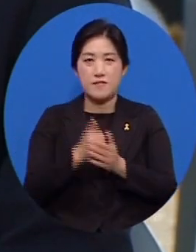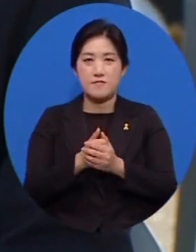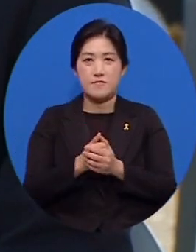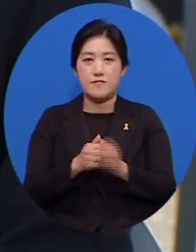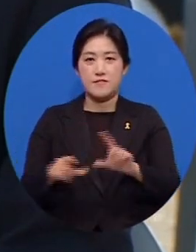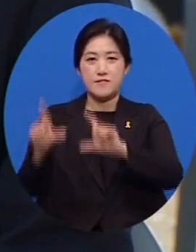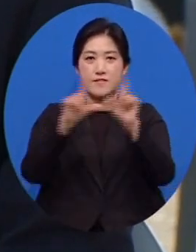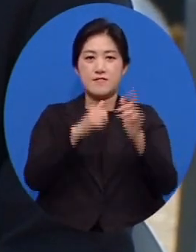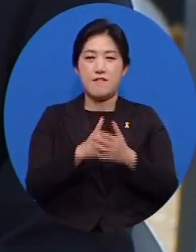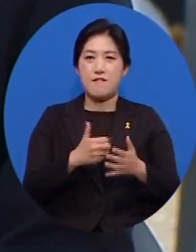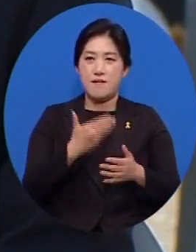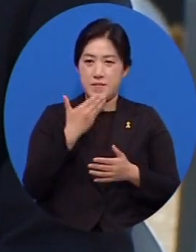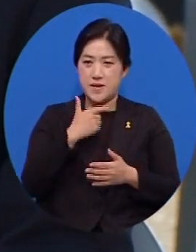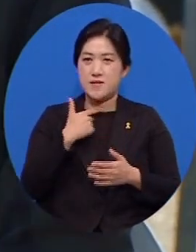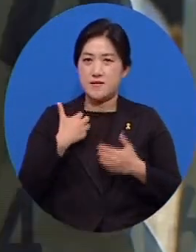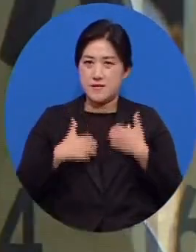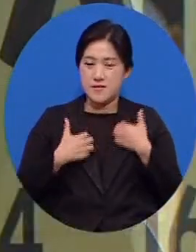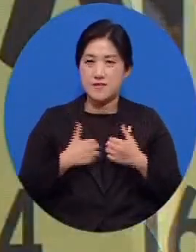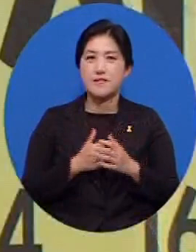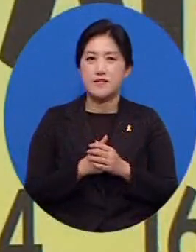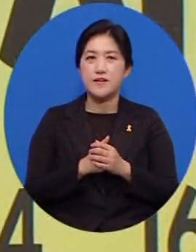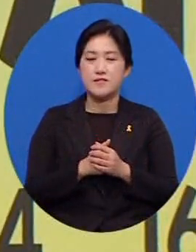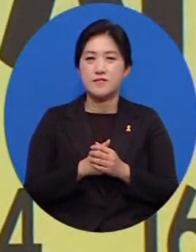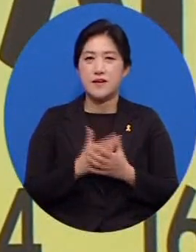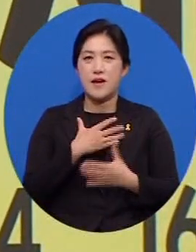나는 생생도시 안산을